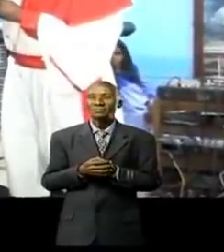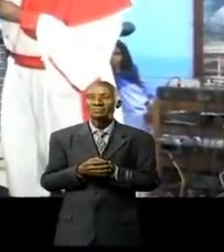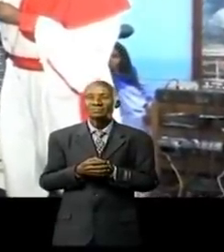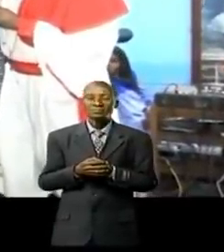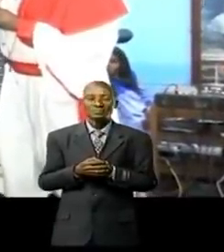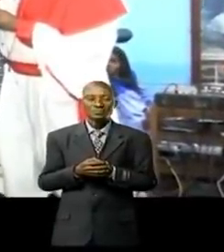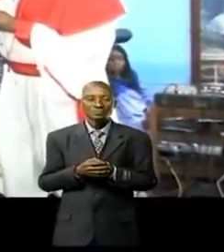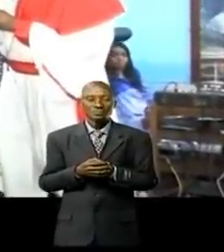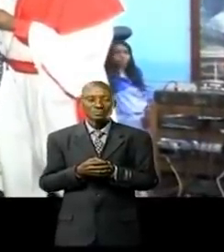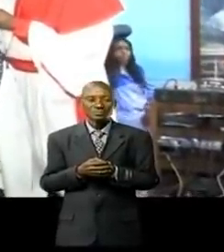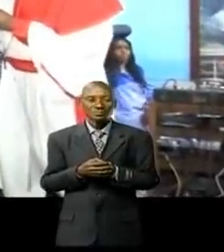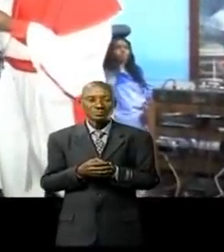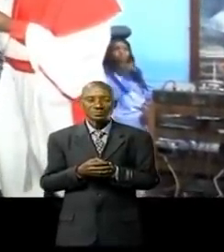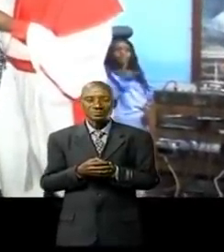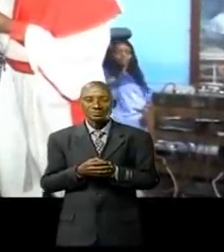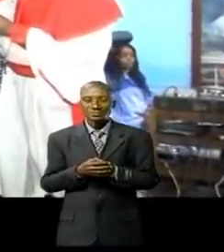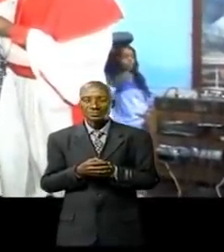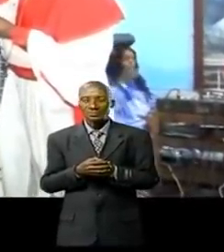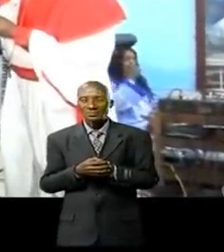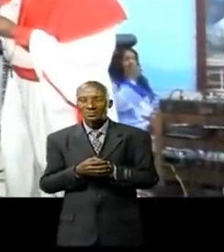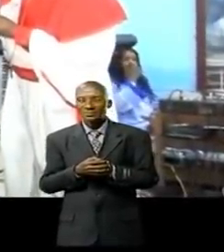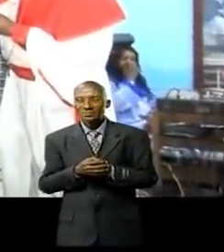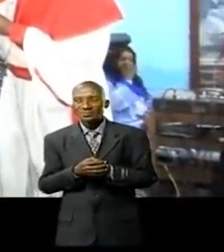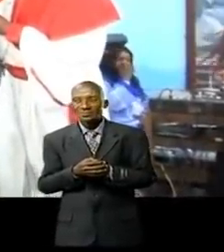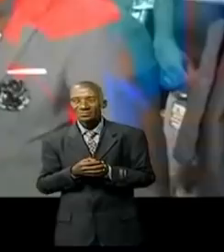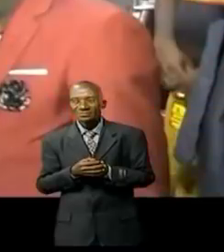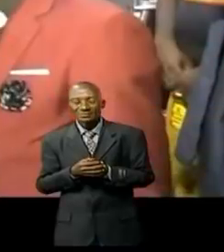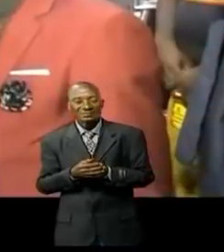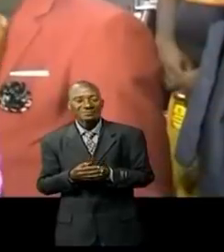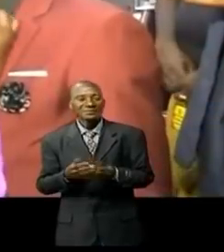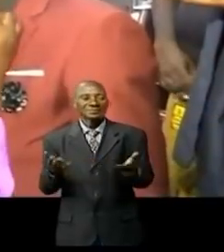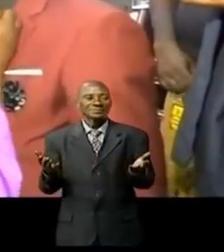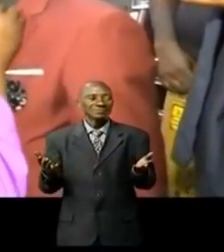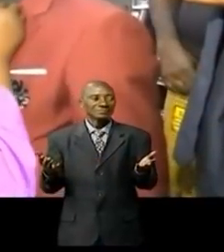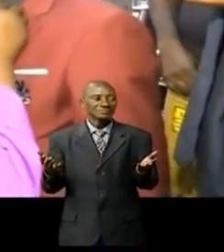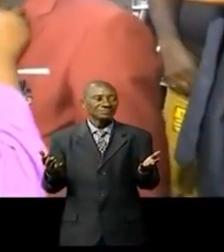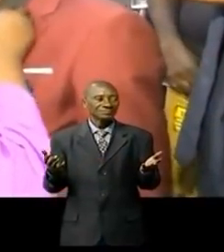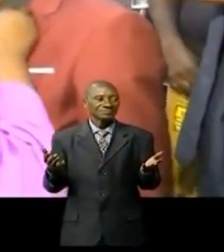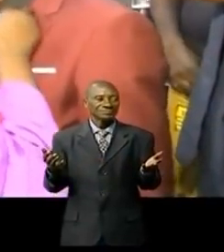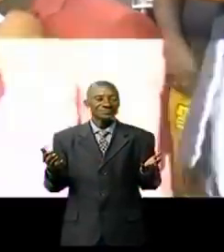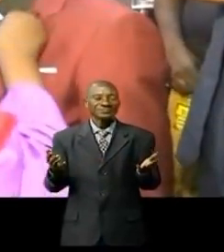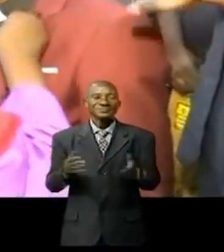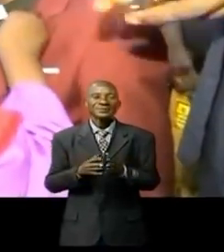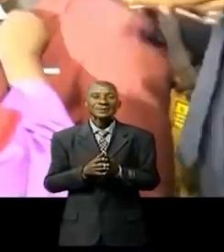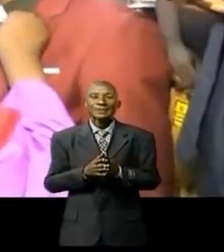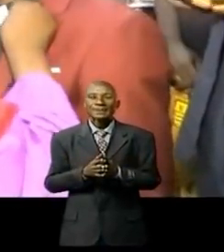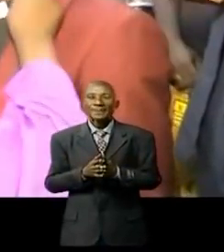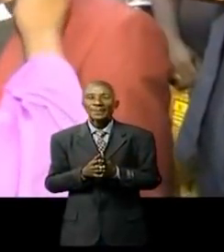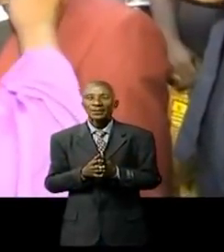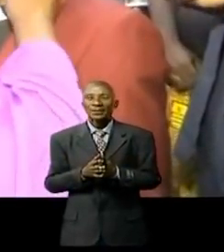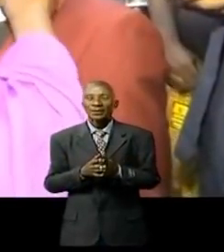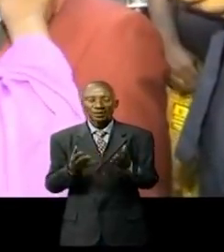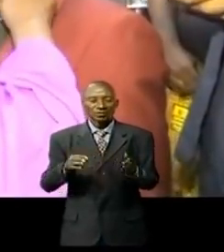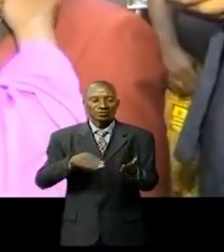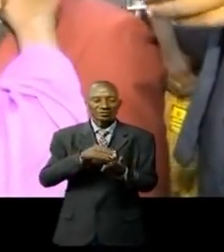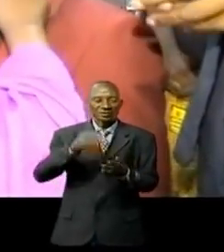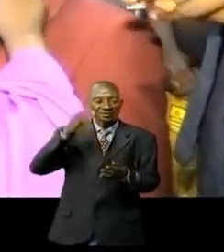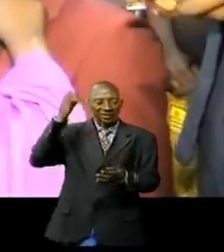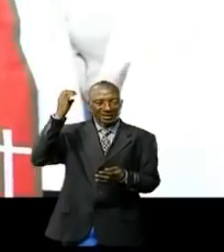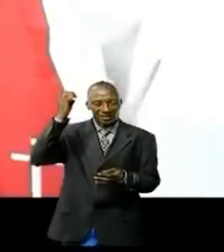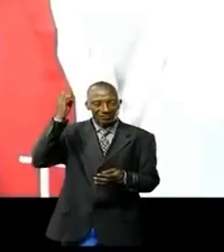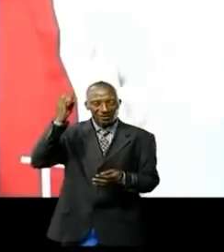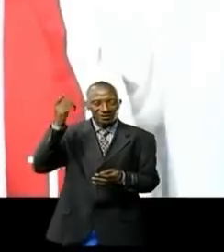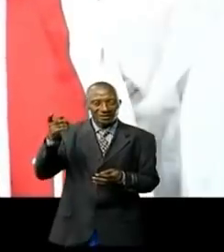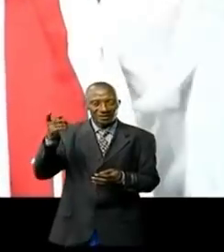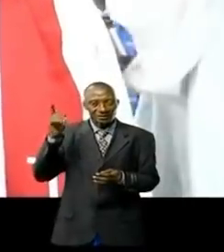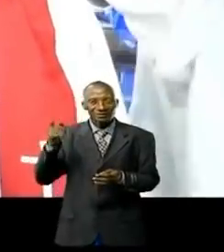La mission pastorale de l'église pentecôtiste pour la réconciliation vient d'agrandir ses rangs. 5 évangélistes et 6 nouveaux pasteurs